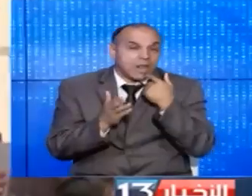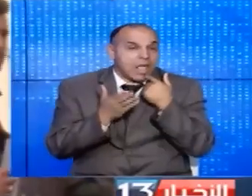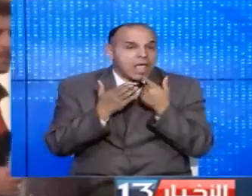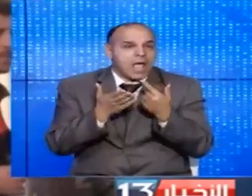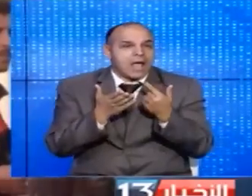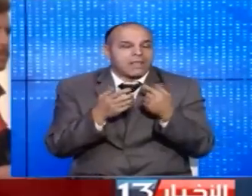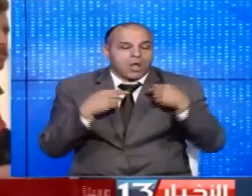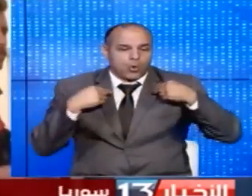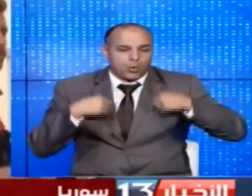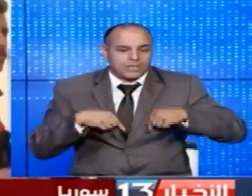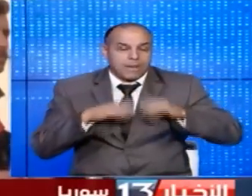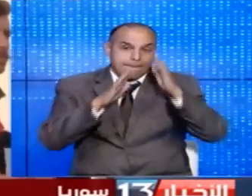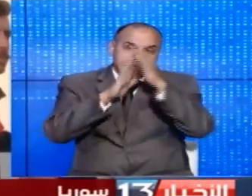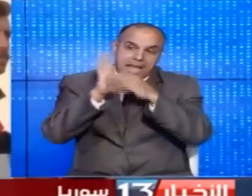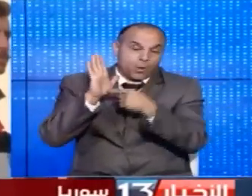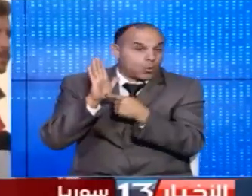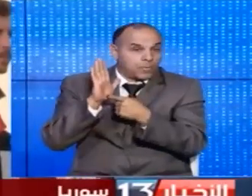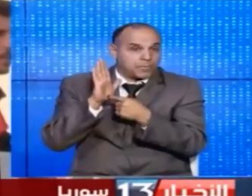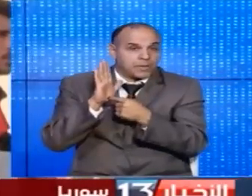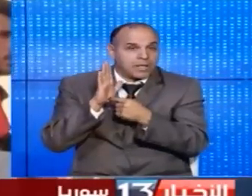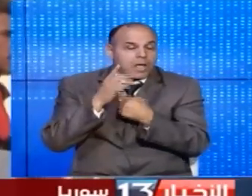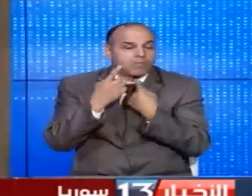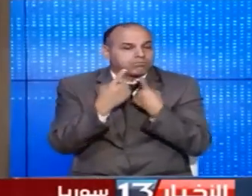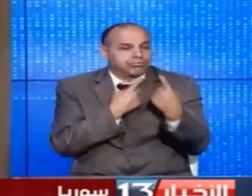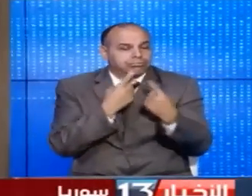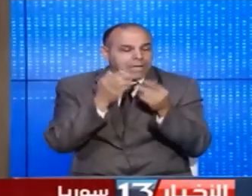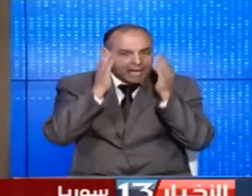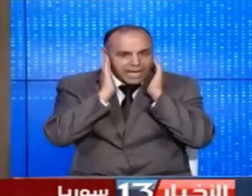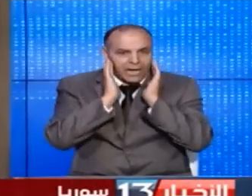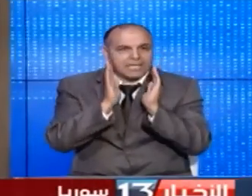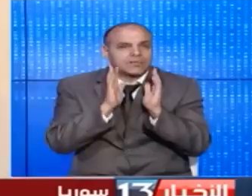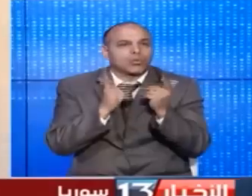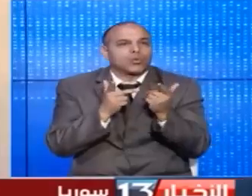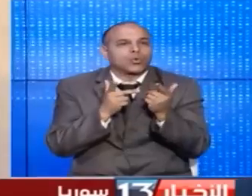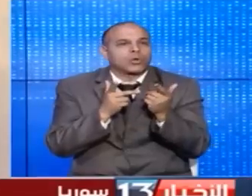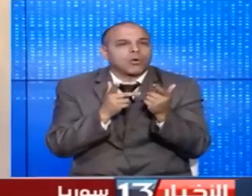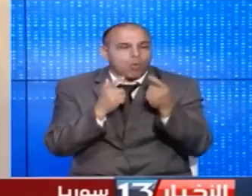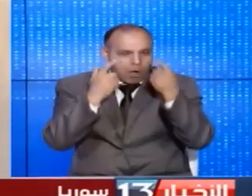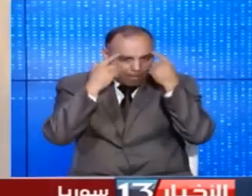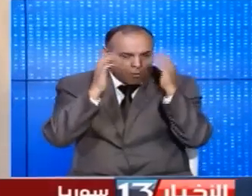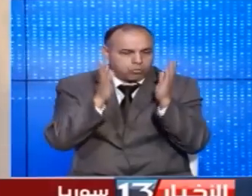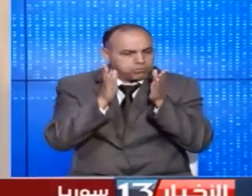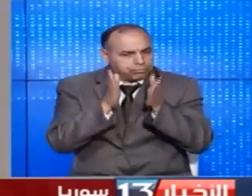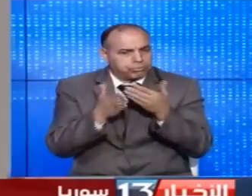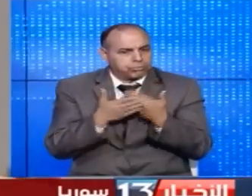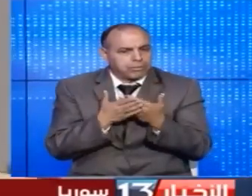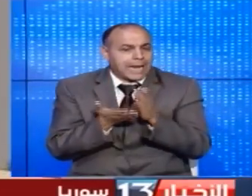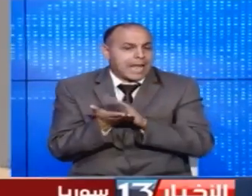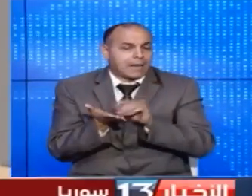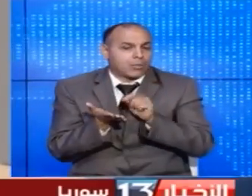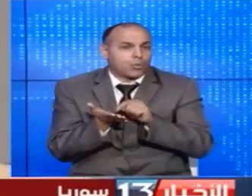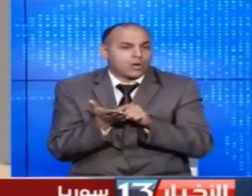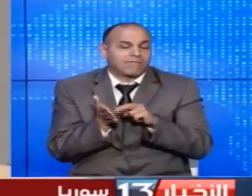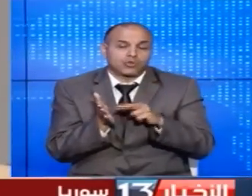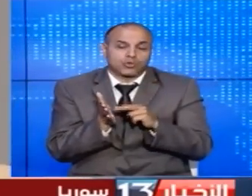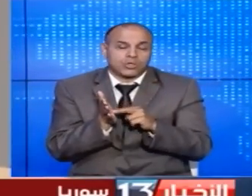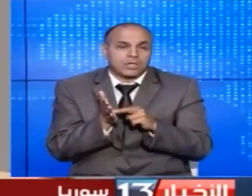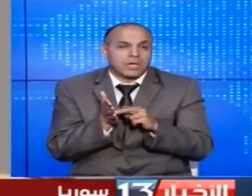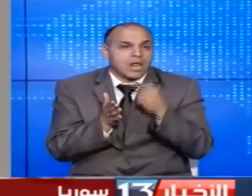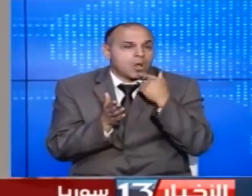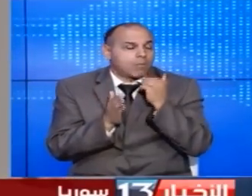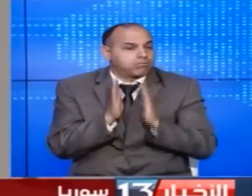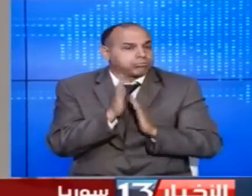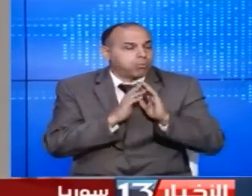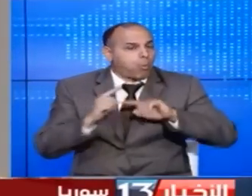وأضافت الوزارة في بيان أن النقاشات ركزت على الموقف الراهن على الأرض في سوريا في ضوء